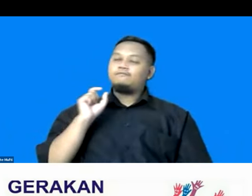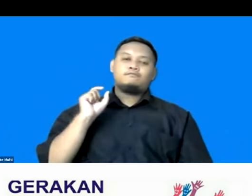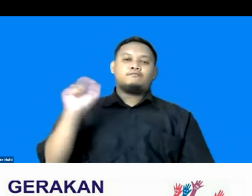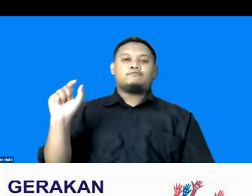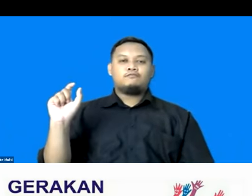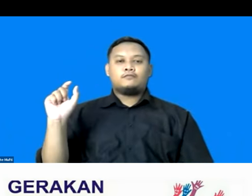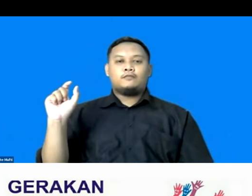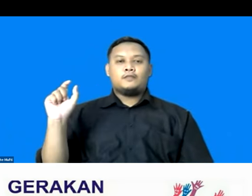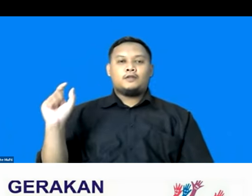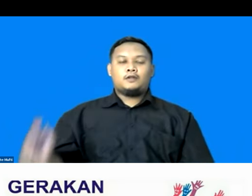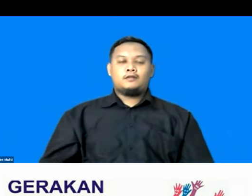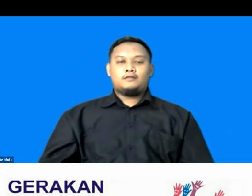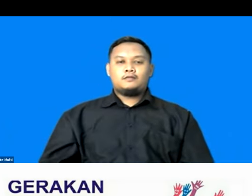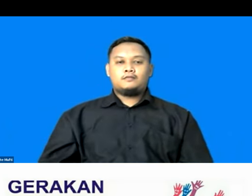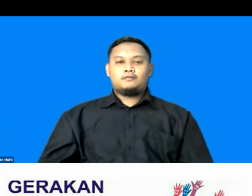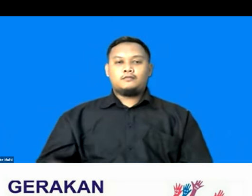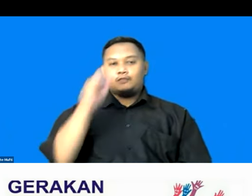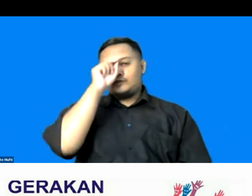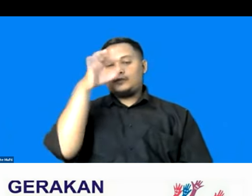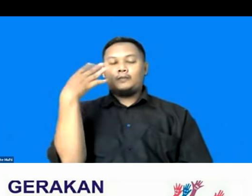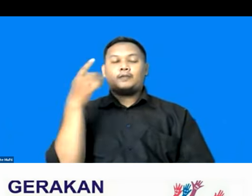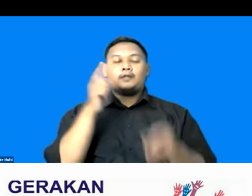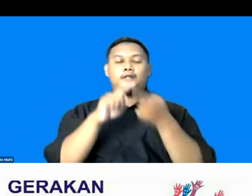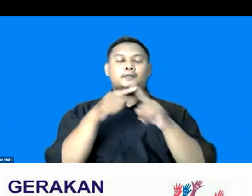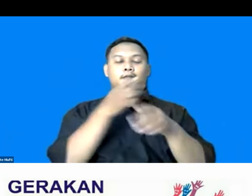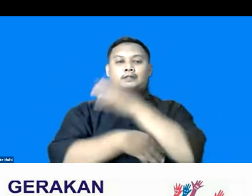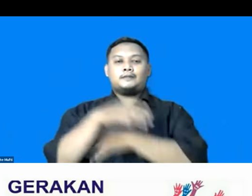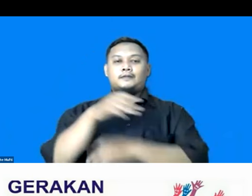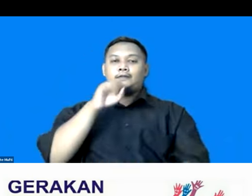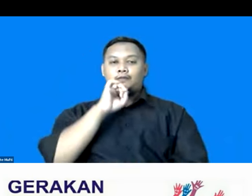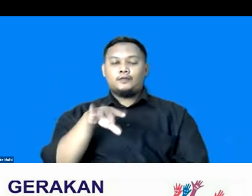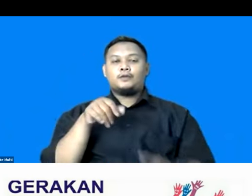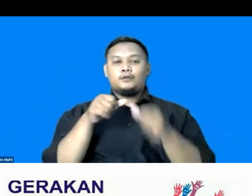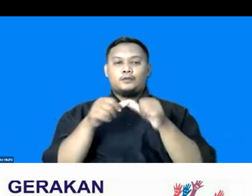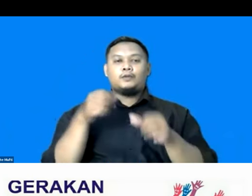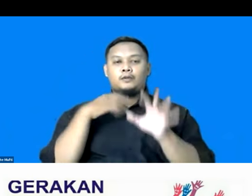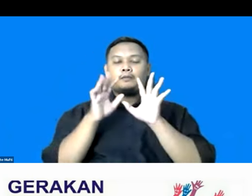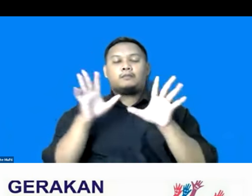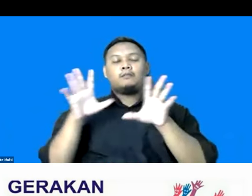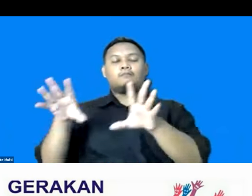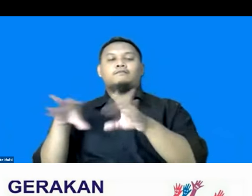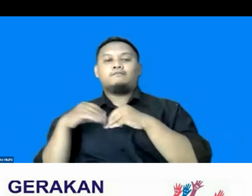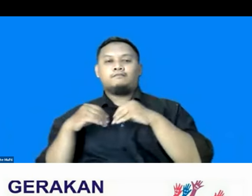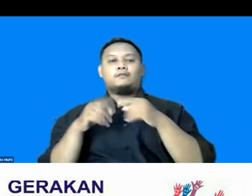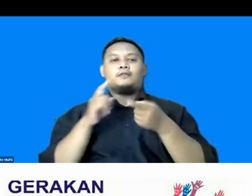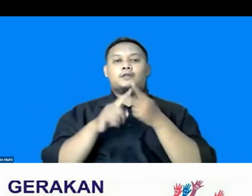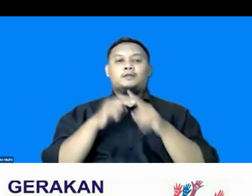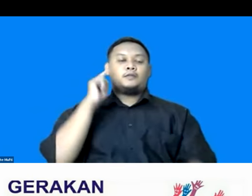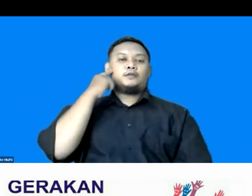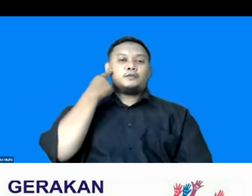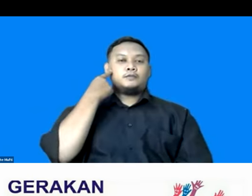mengundang supaya teman-teman difabel yang menyampaikan. Lalu banyak hal yang didapat. Kawan-kawan tuli